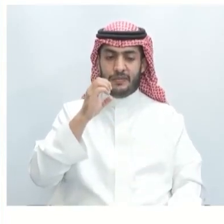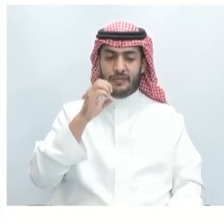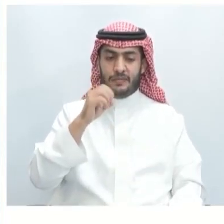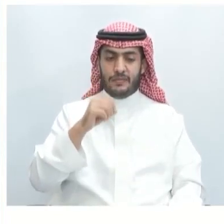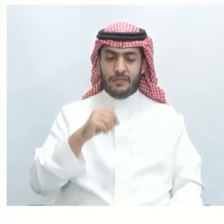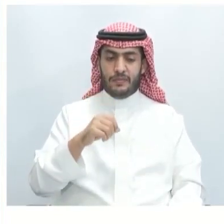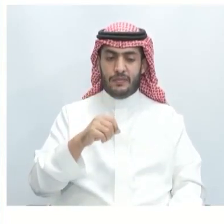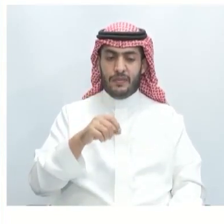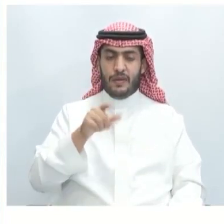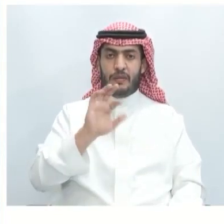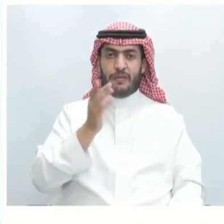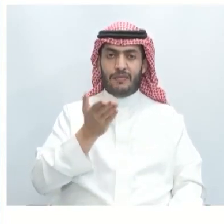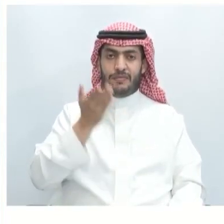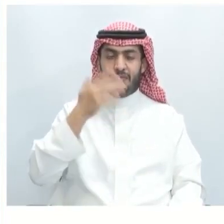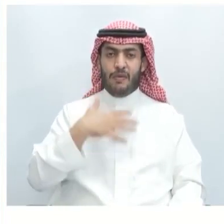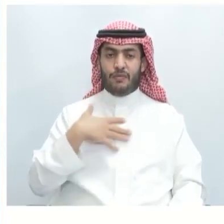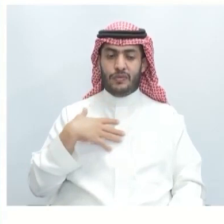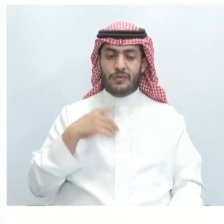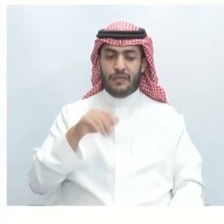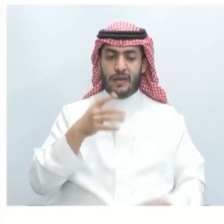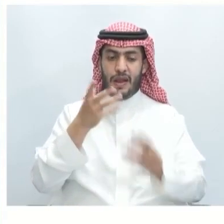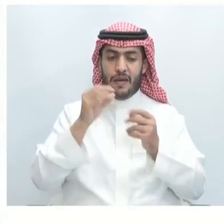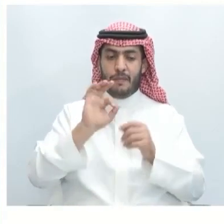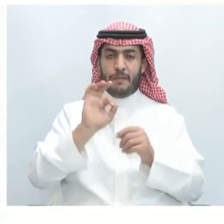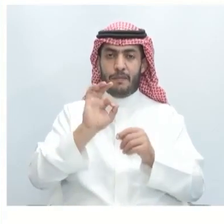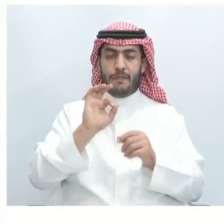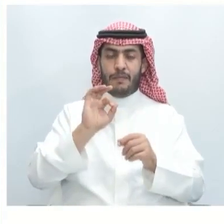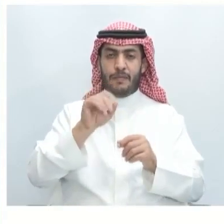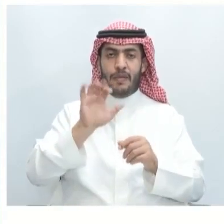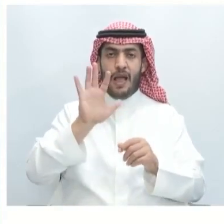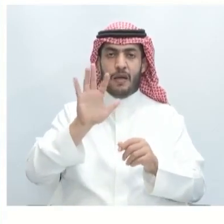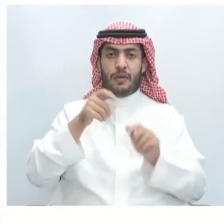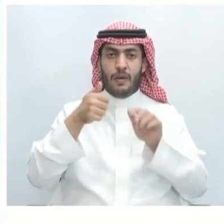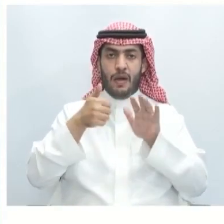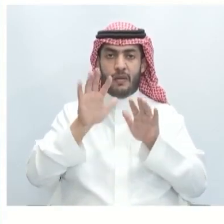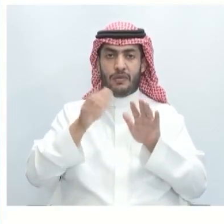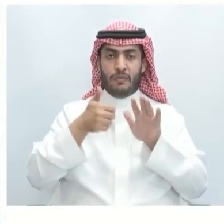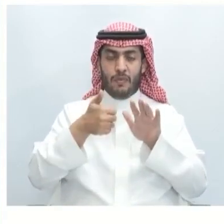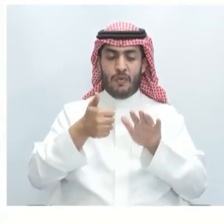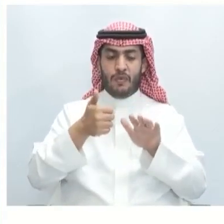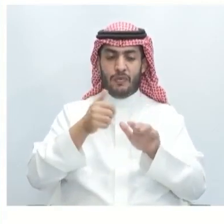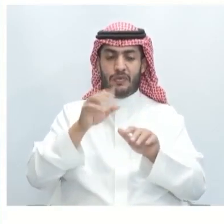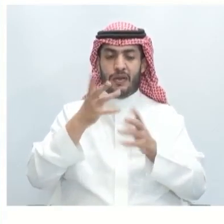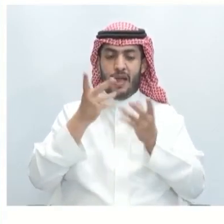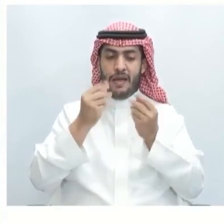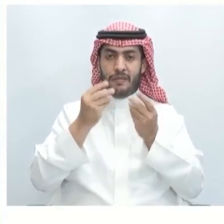ولاحظنا الارتفاع وايضا سيظهر القيم مثلا فيها 5791